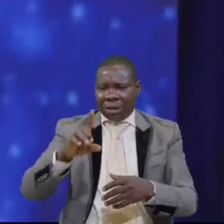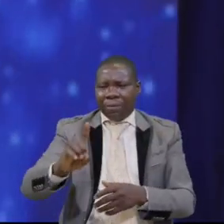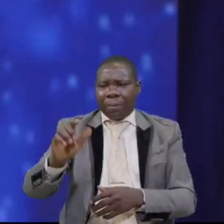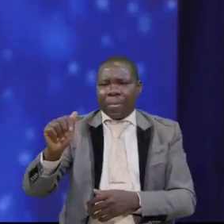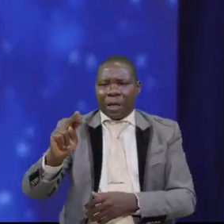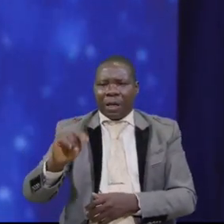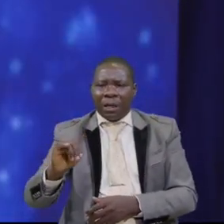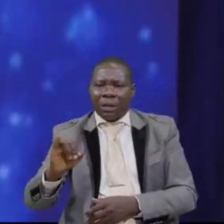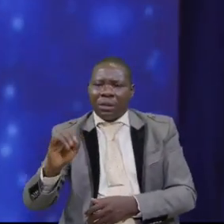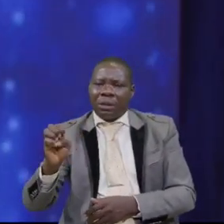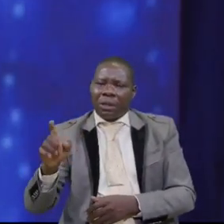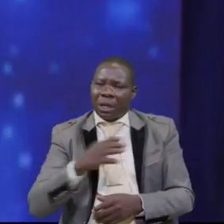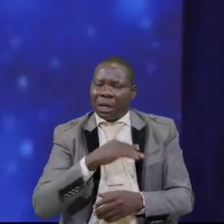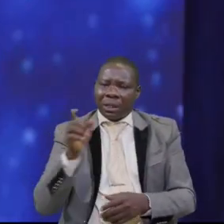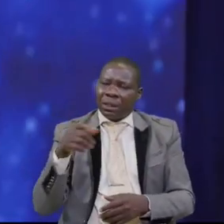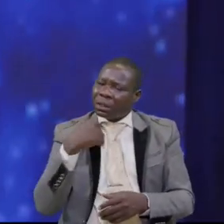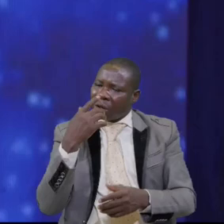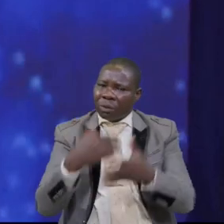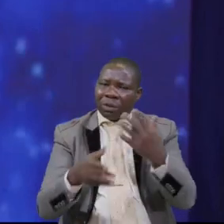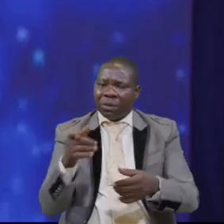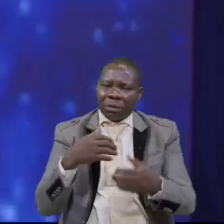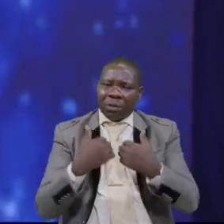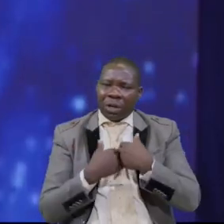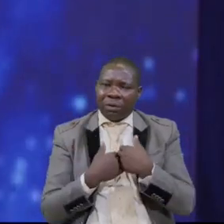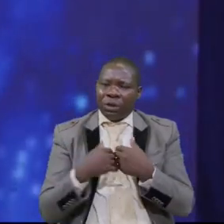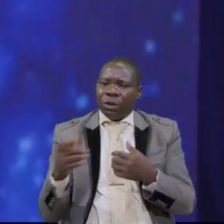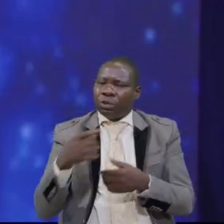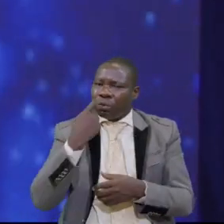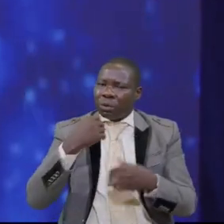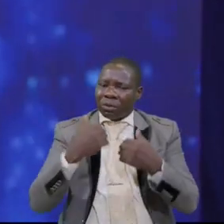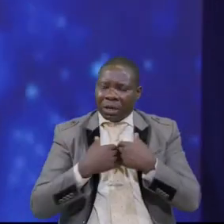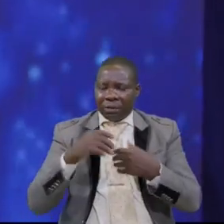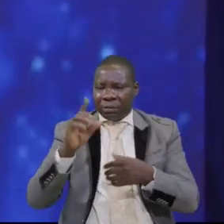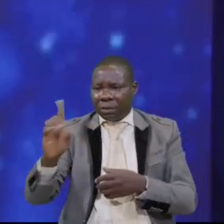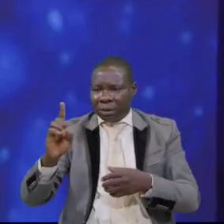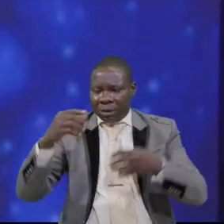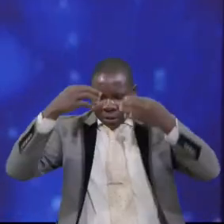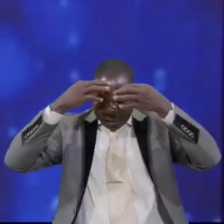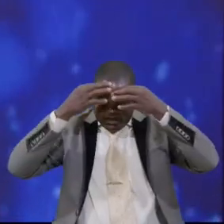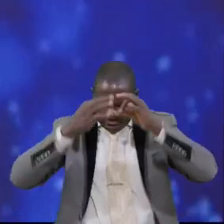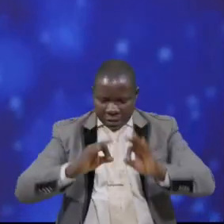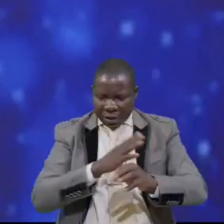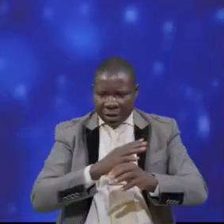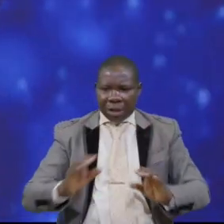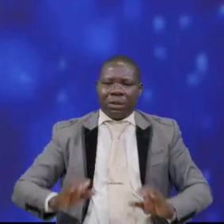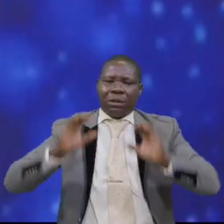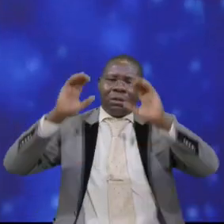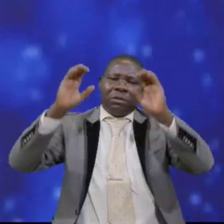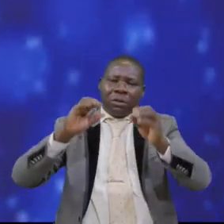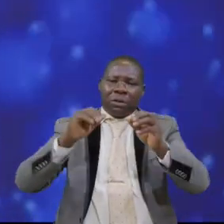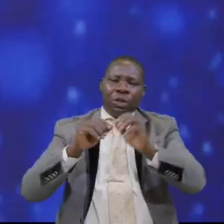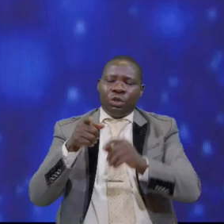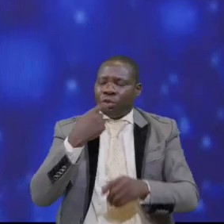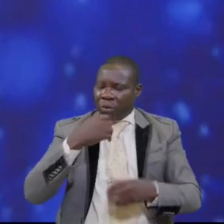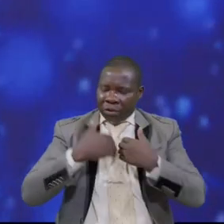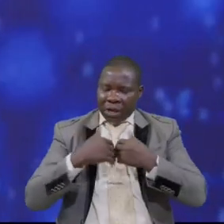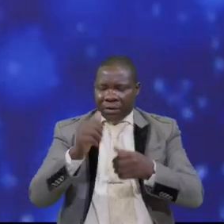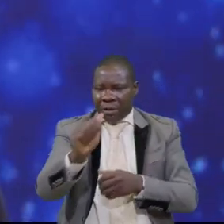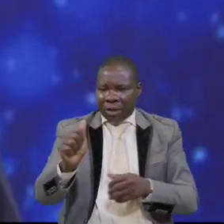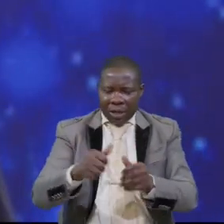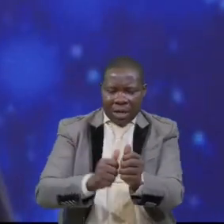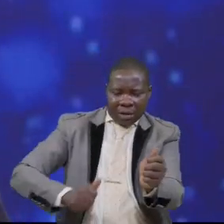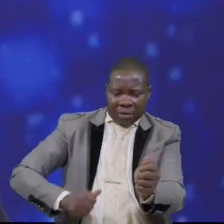appelle. Il dit, nous devons avoir le D, la décision, la dévotion. Il dit, nous devons avoir le A, l'abstinence pour